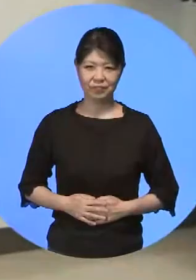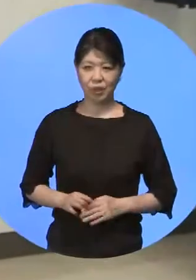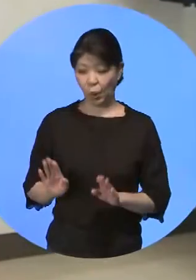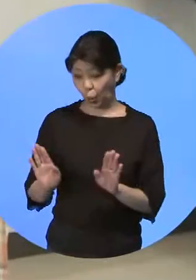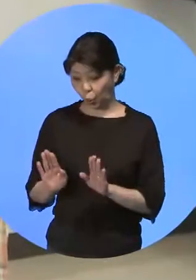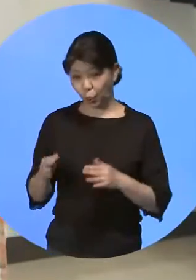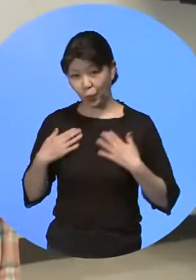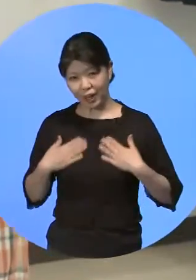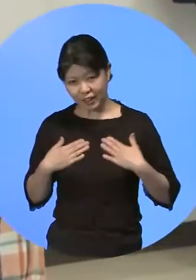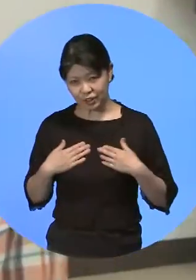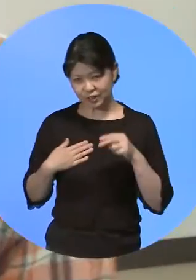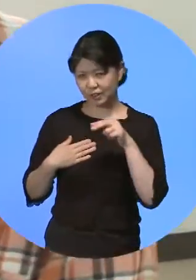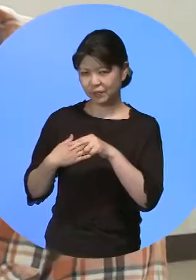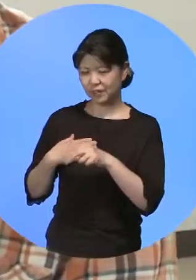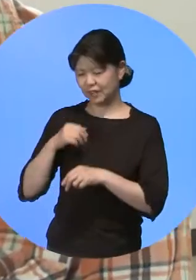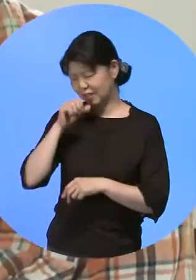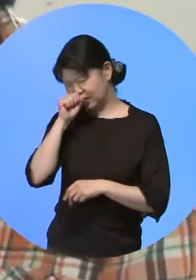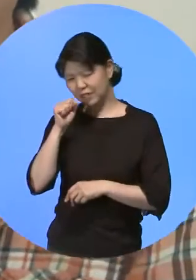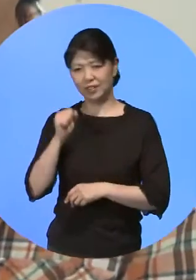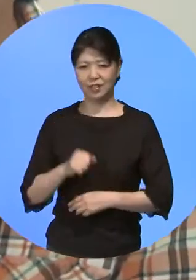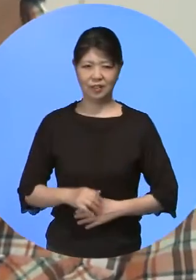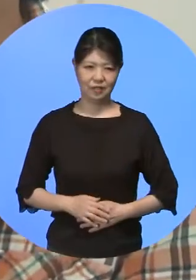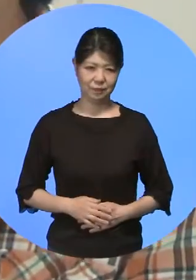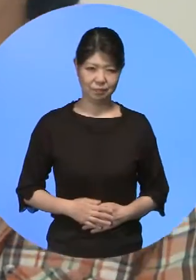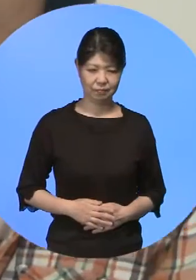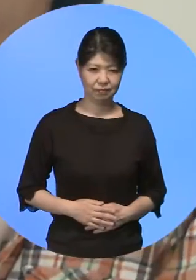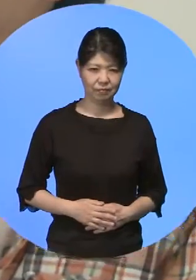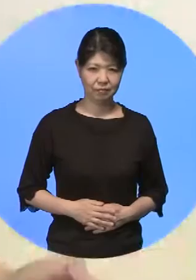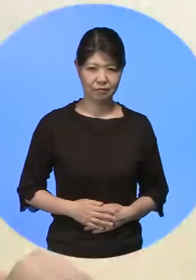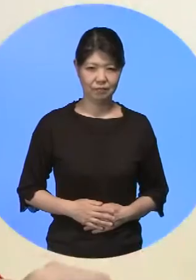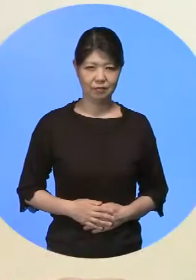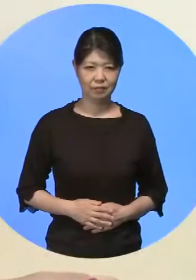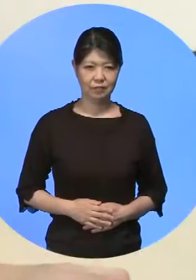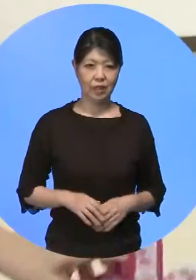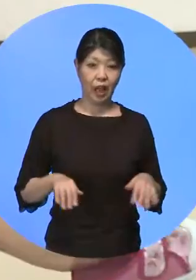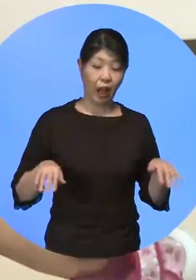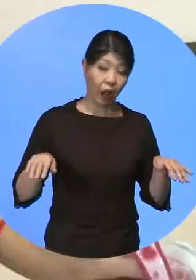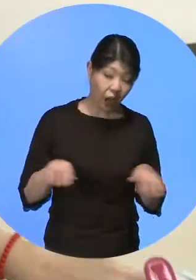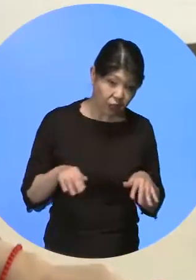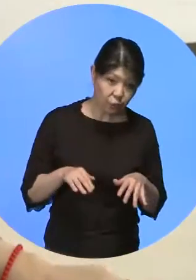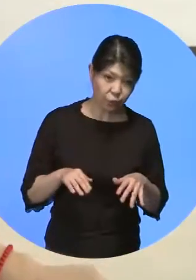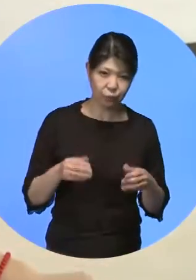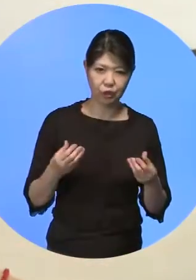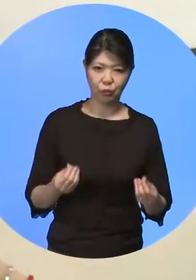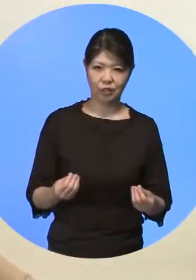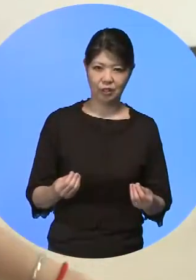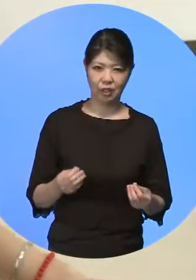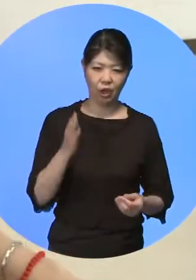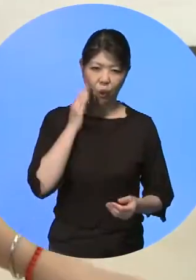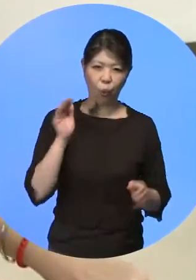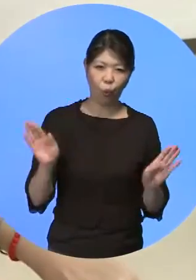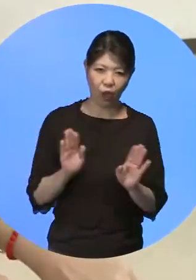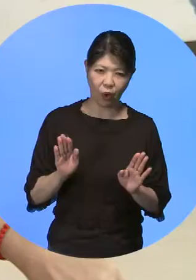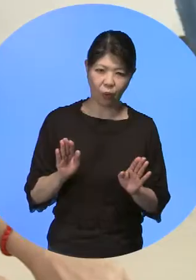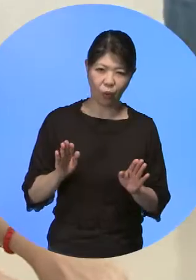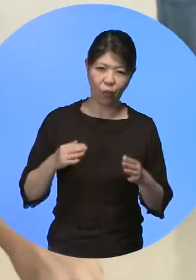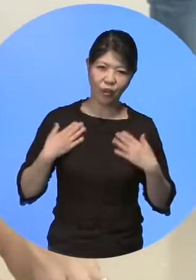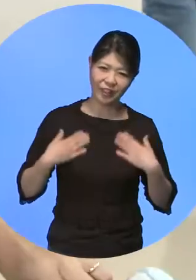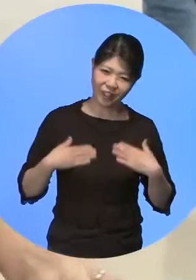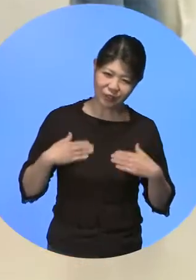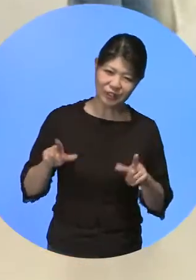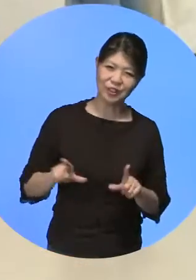やもう子供の楽しい顔見れて、よかったです。 なんかもう時間があっという間に過ぎてしまって、